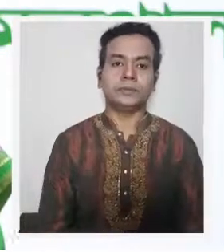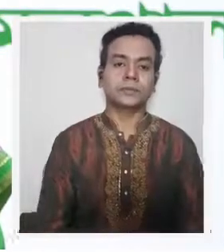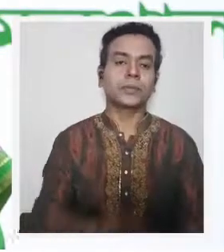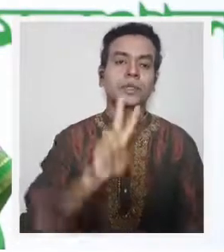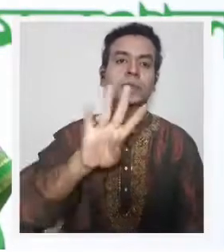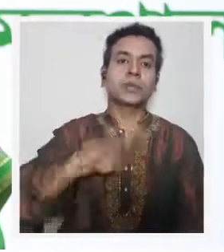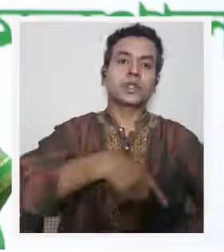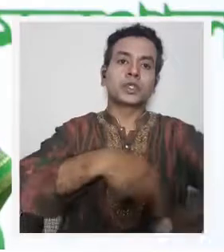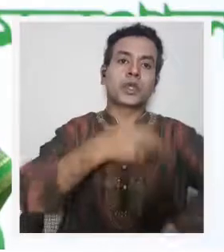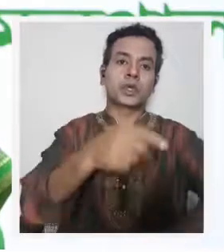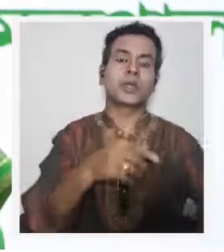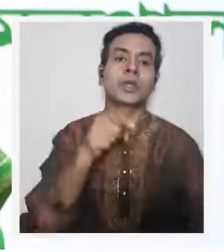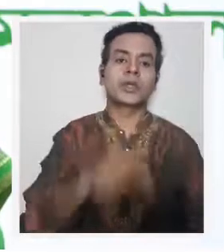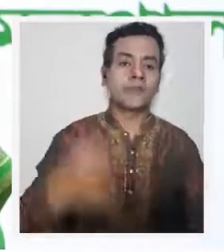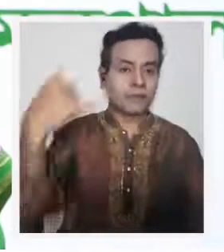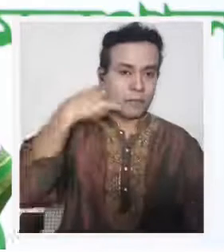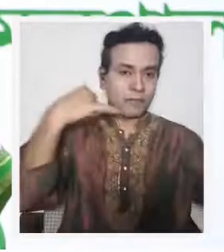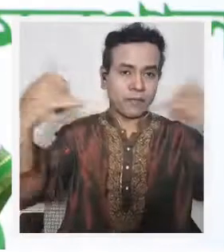3,88,403টি।